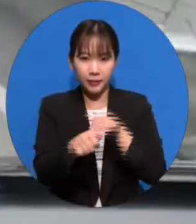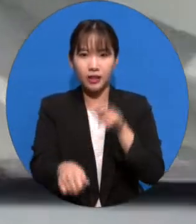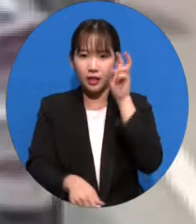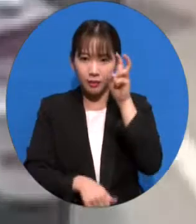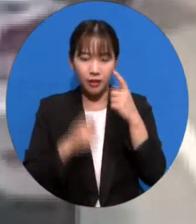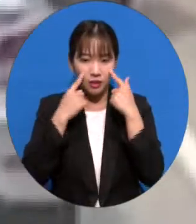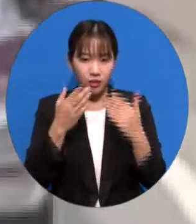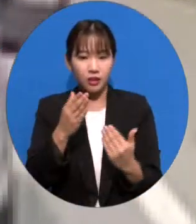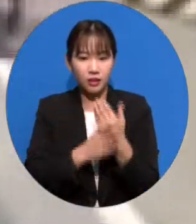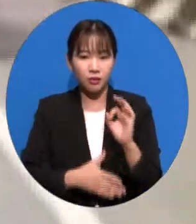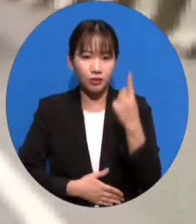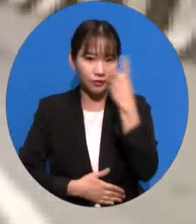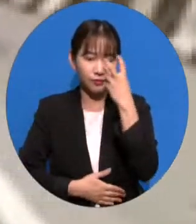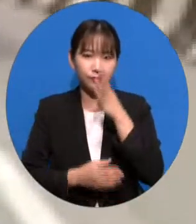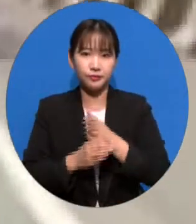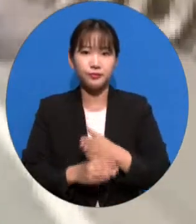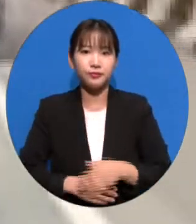사고 경위를 조사하고 있습니다